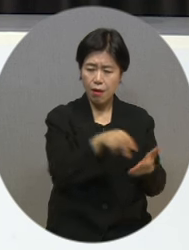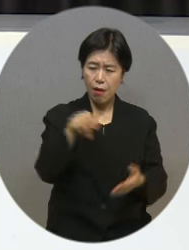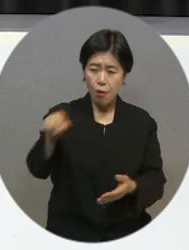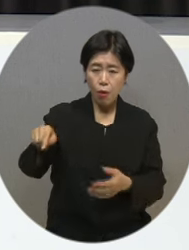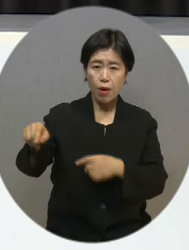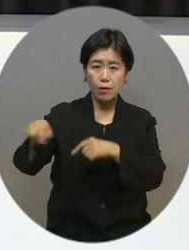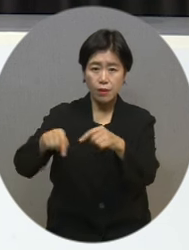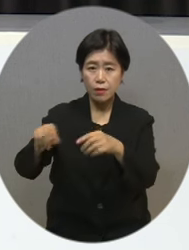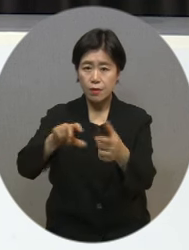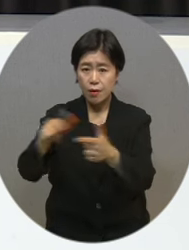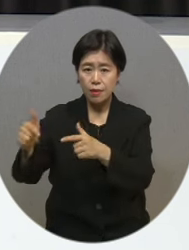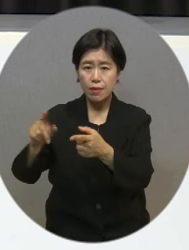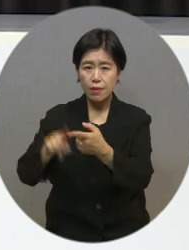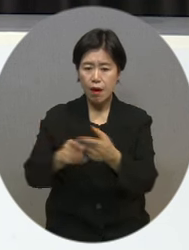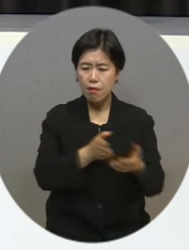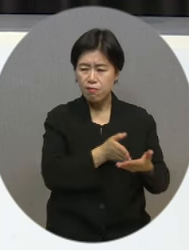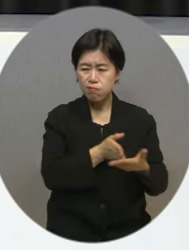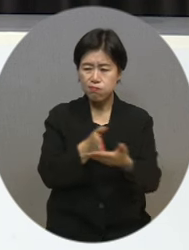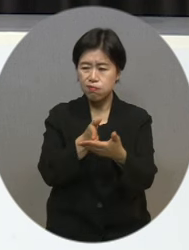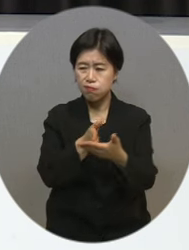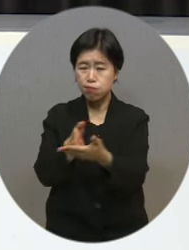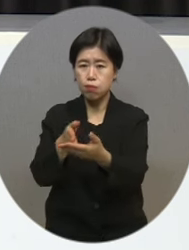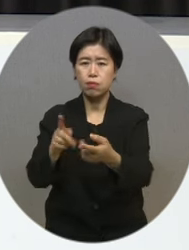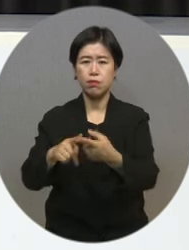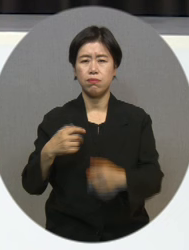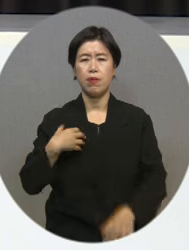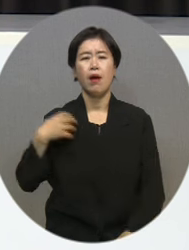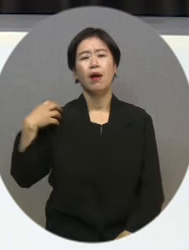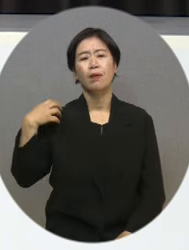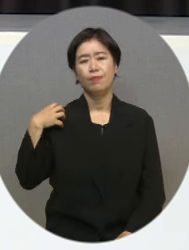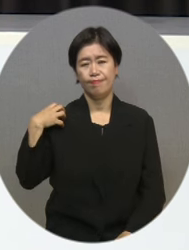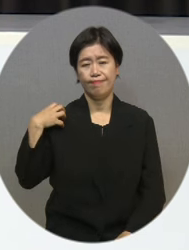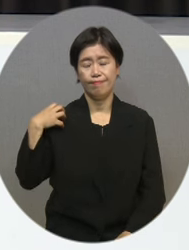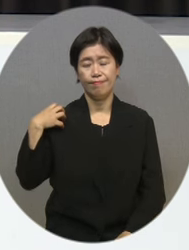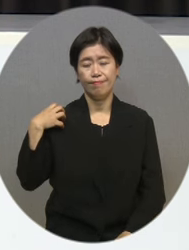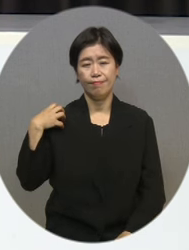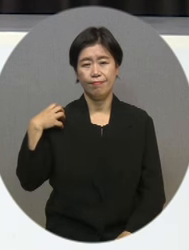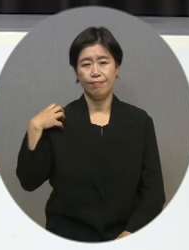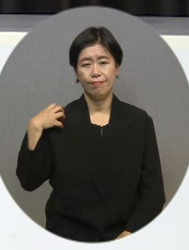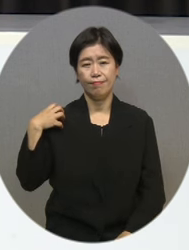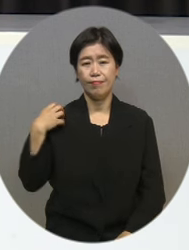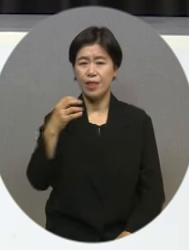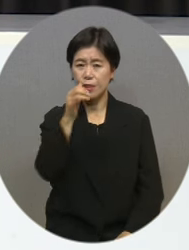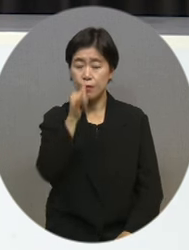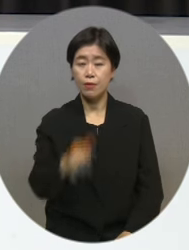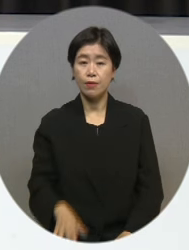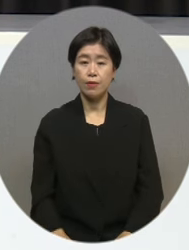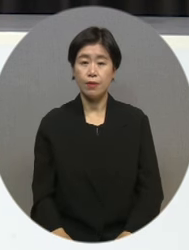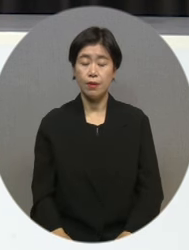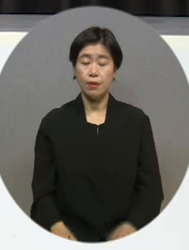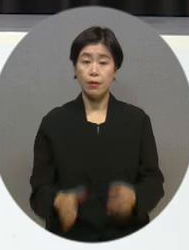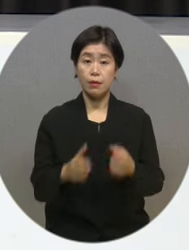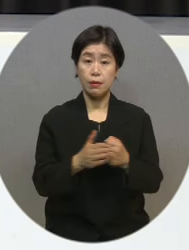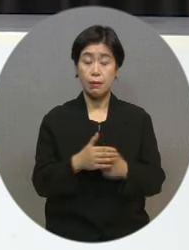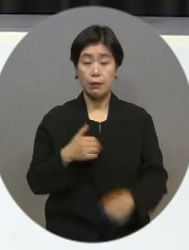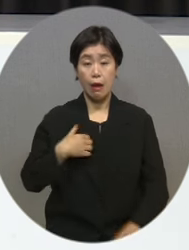대한 요청과 또 그 책임성을 갖고 있는 당사자로서 네. 다양한